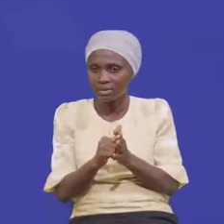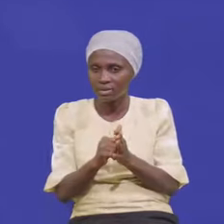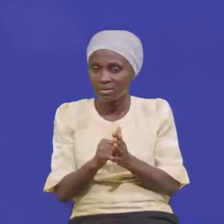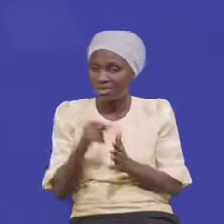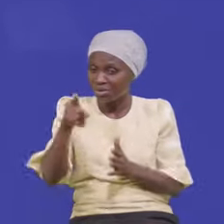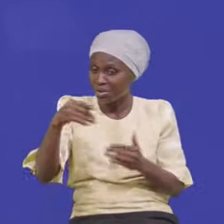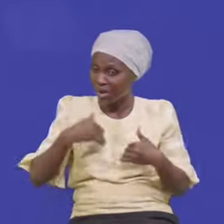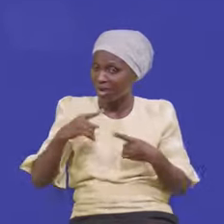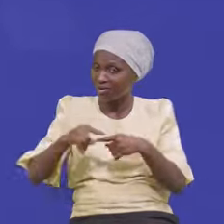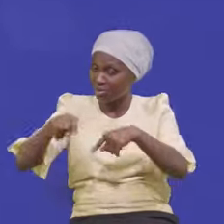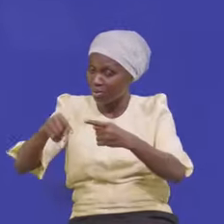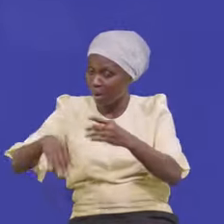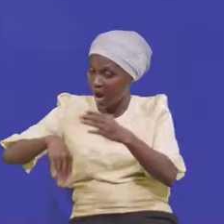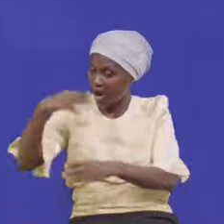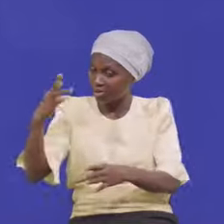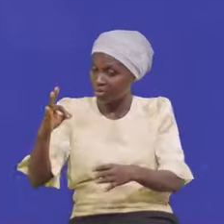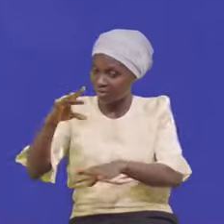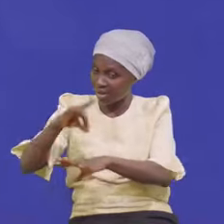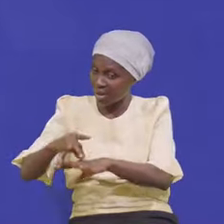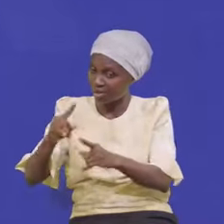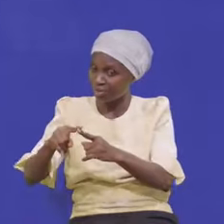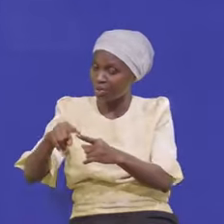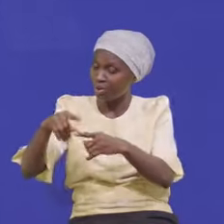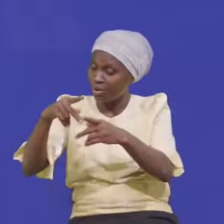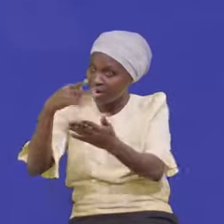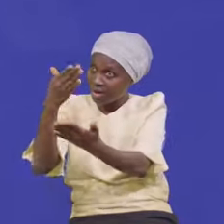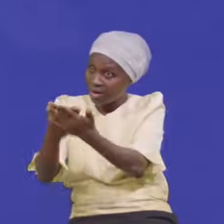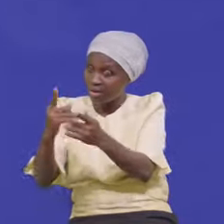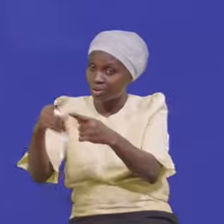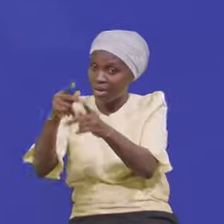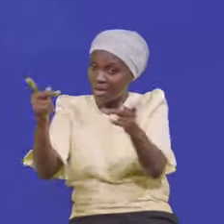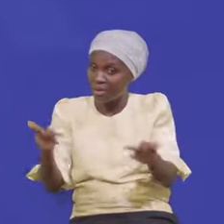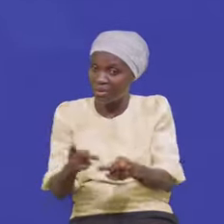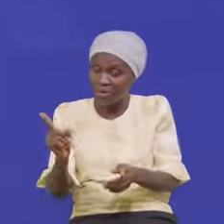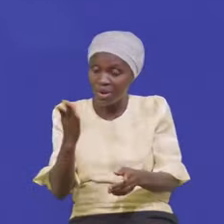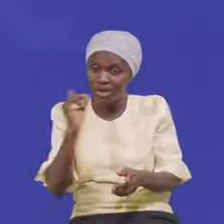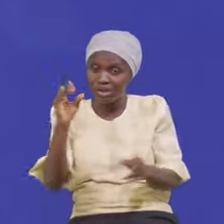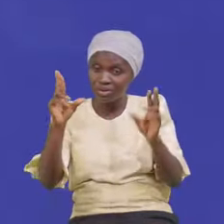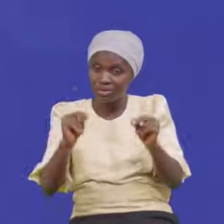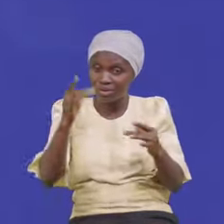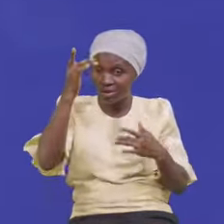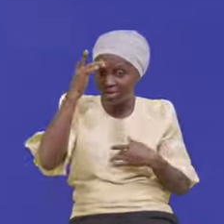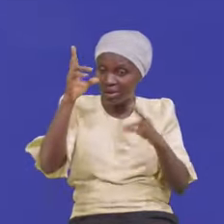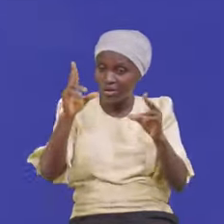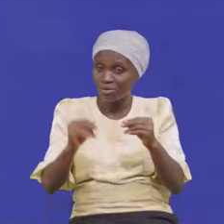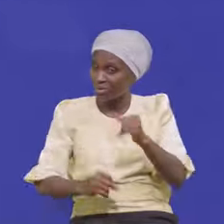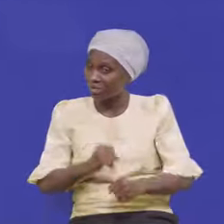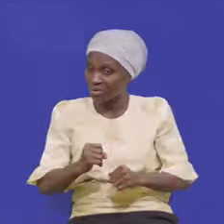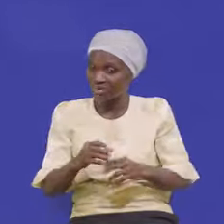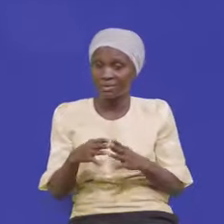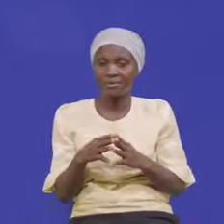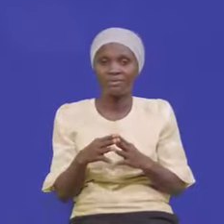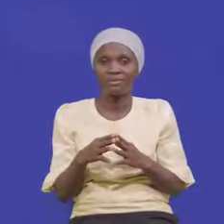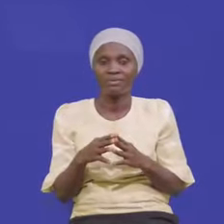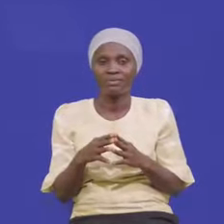go out of the earth to get to a place where there is no sickness, where there is no suffering. ఆ తెలివైన వ్యక్తి